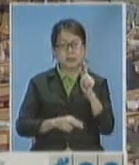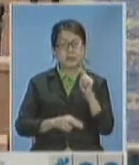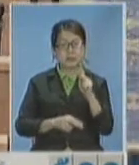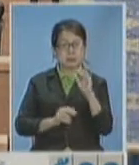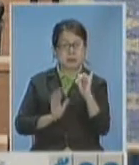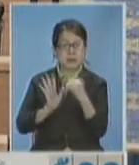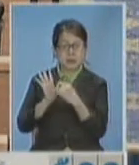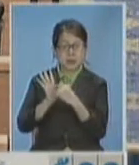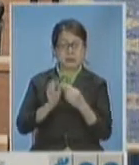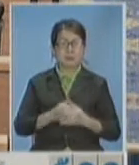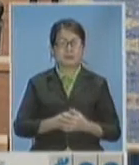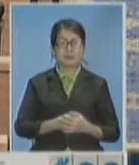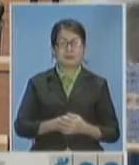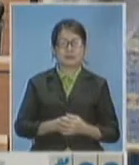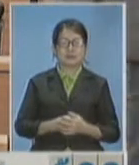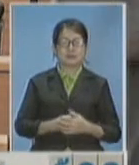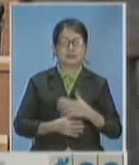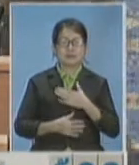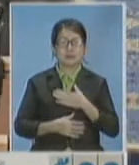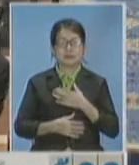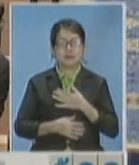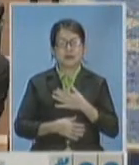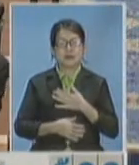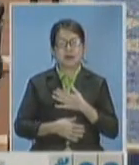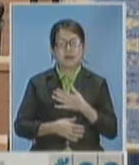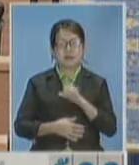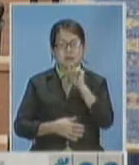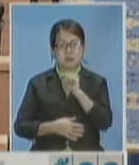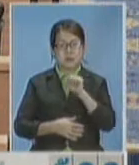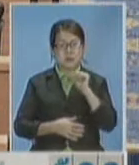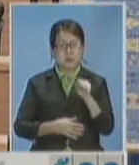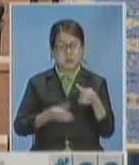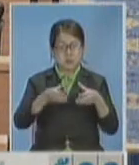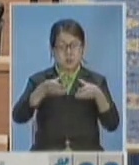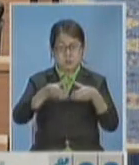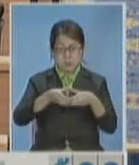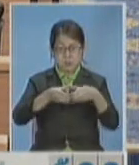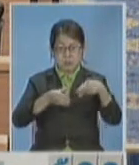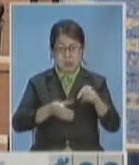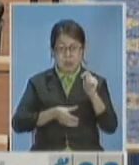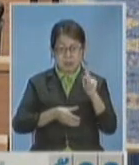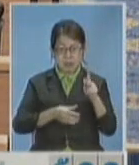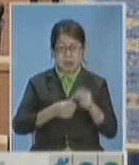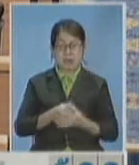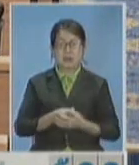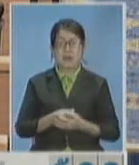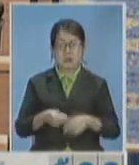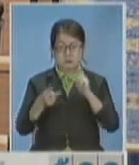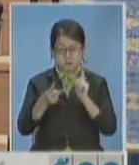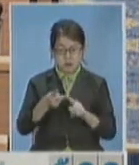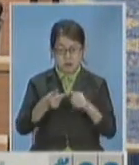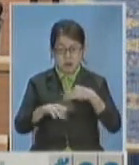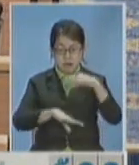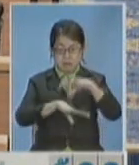สิริในฐานะสมาชิกพรรคเพื่อไทยอีกซีกหนึ่งแล้วก็ในฐานะกรรมธิ